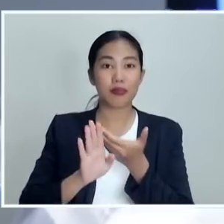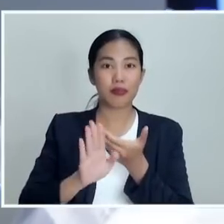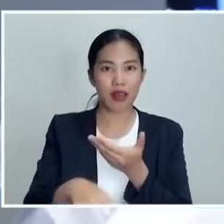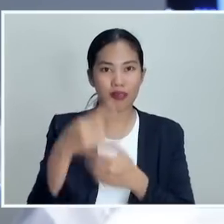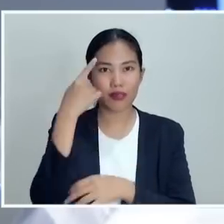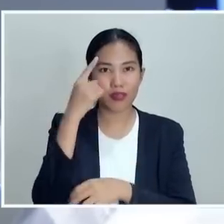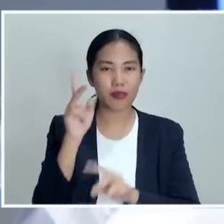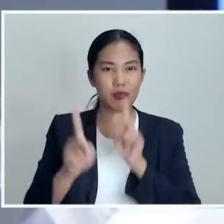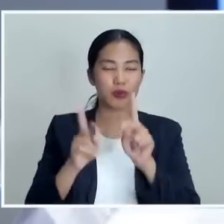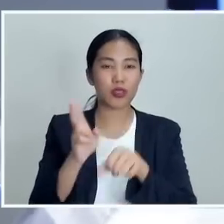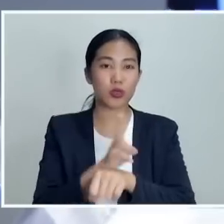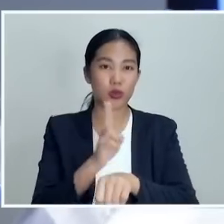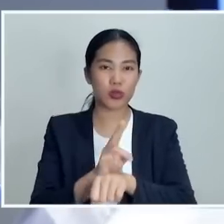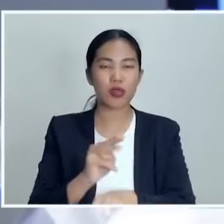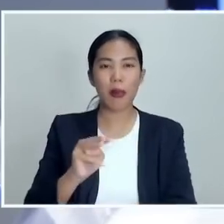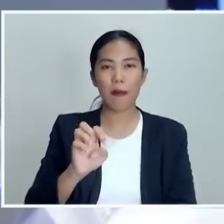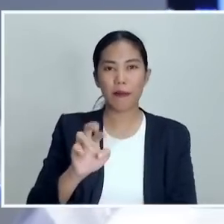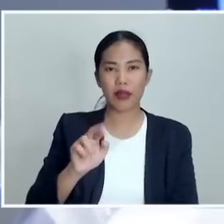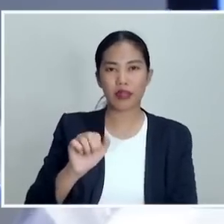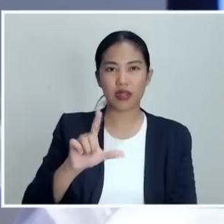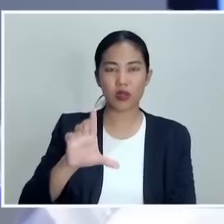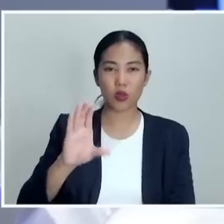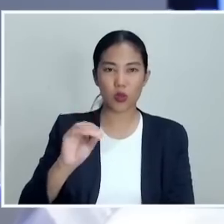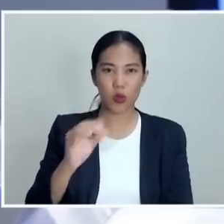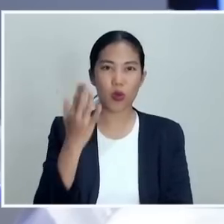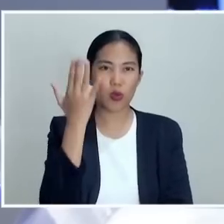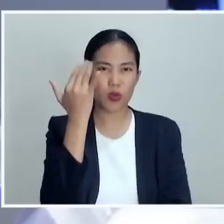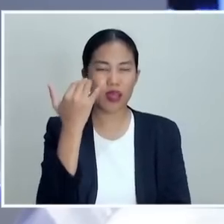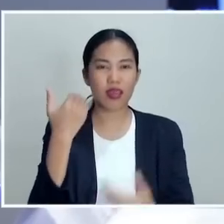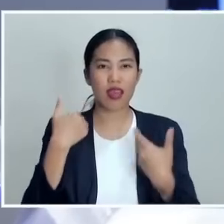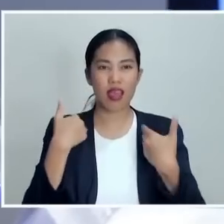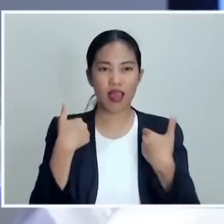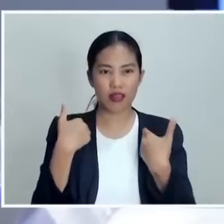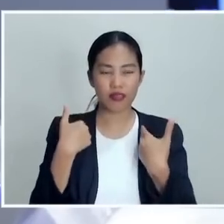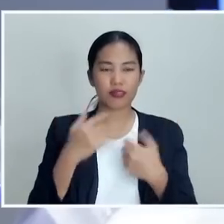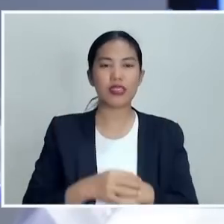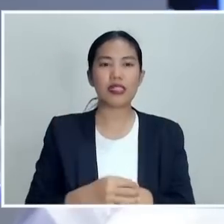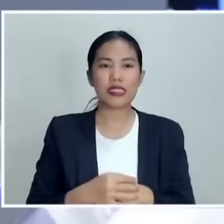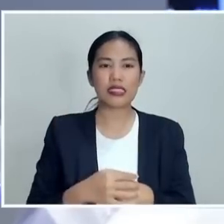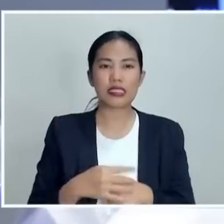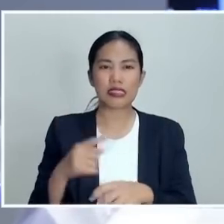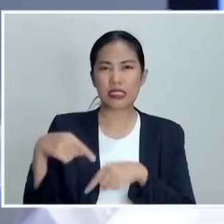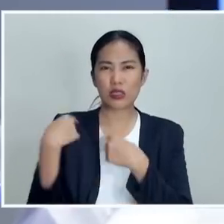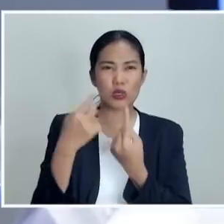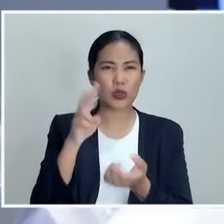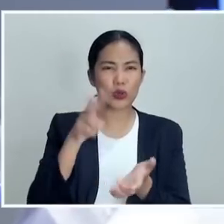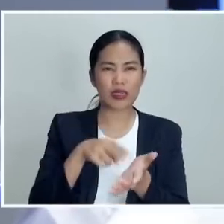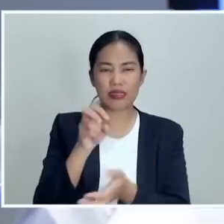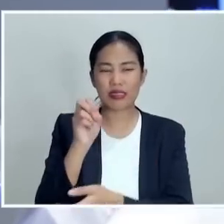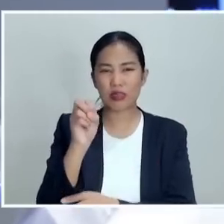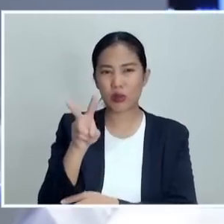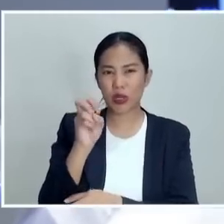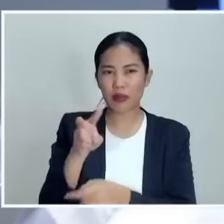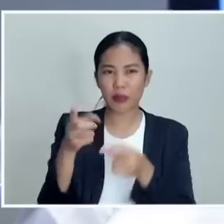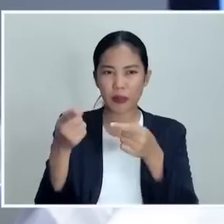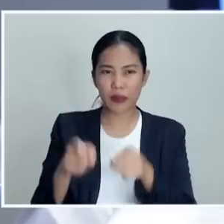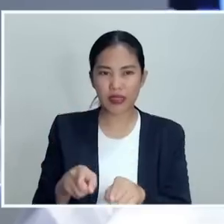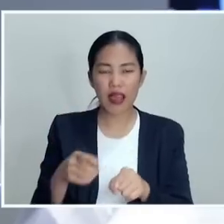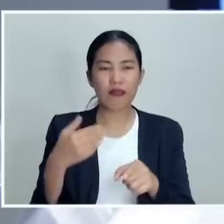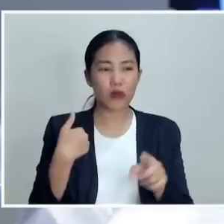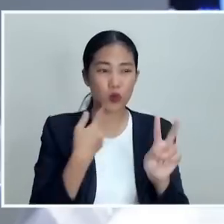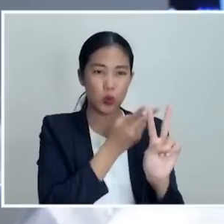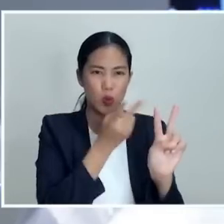distribution charge ng kumpanya mula 2012. Ayon ito sa dalawang eksperto na umaapila ngayon sa